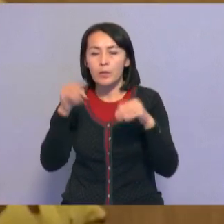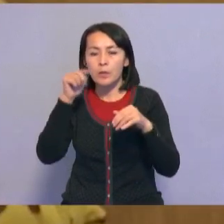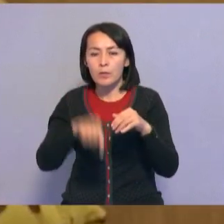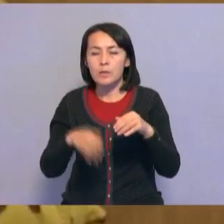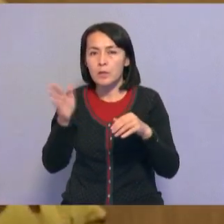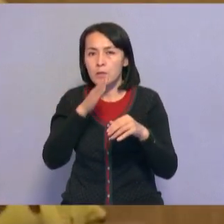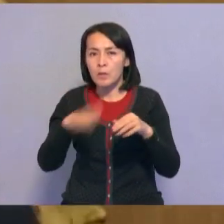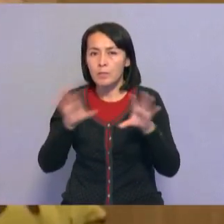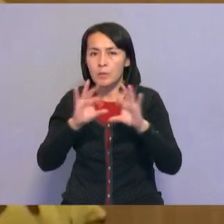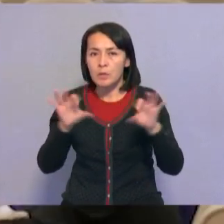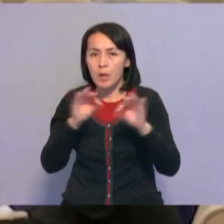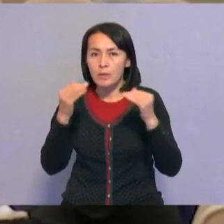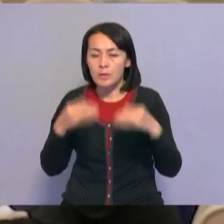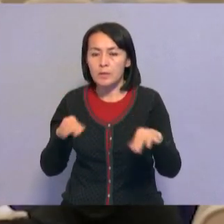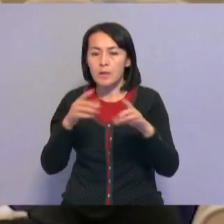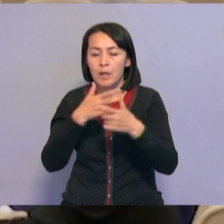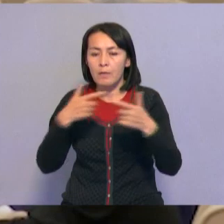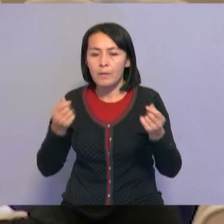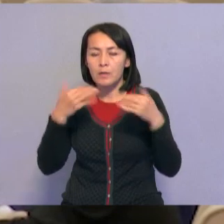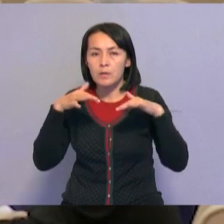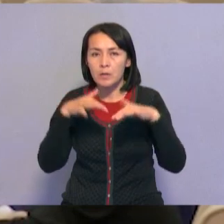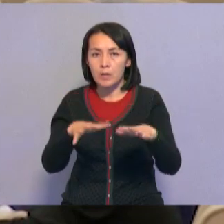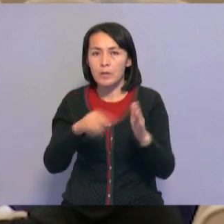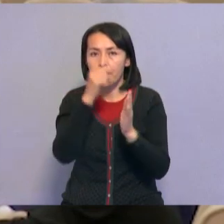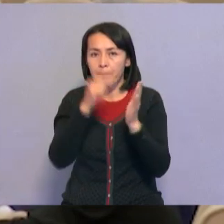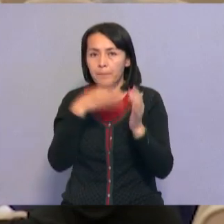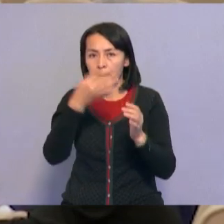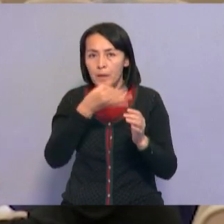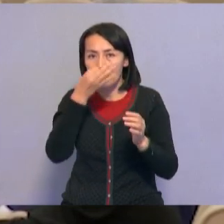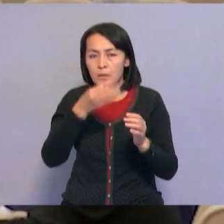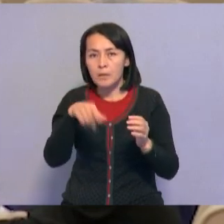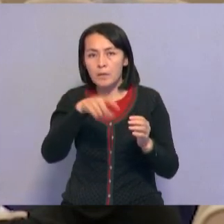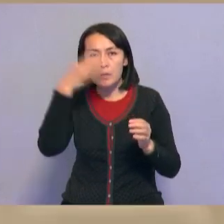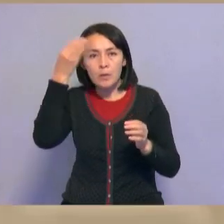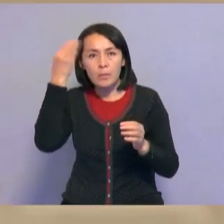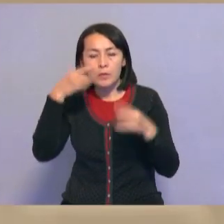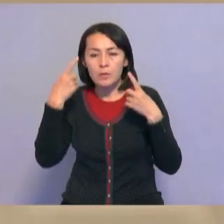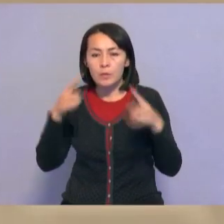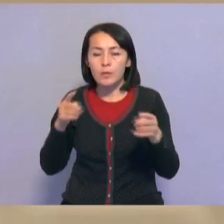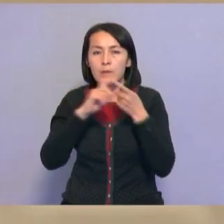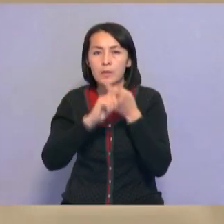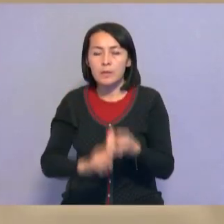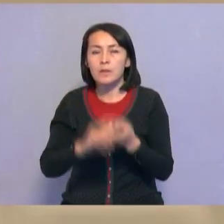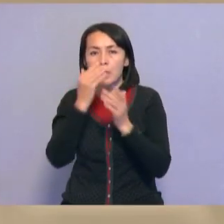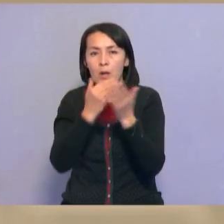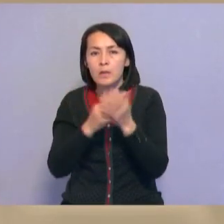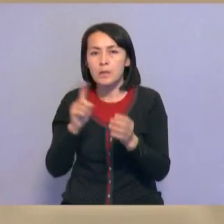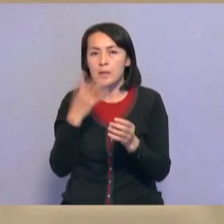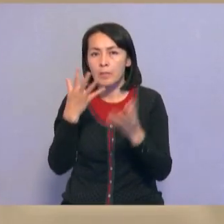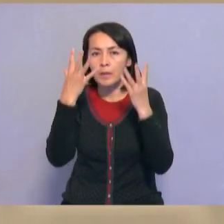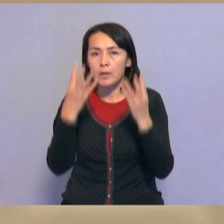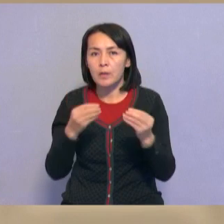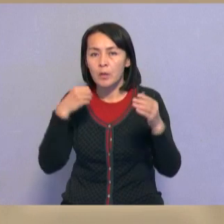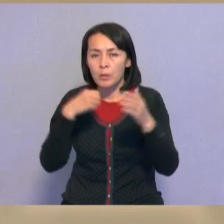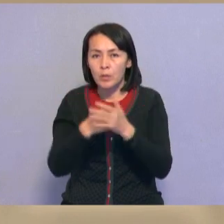того запрещается публиковать в средствах массовой информации результаты опросов общественного мнения прогнозов и исследований связанных с референдумом за 5 дней до